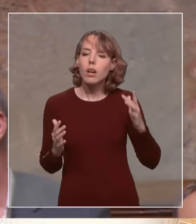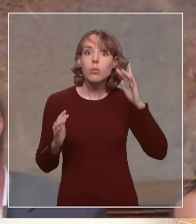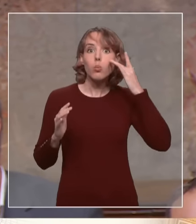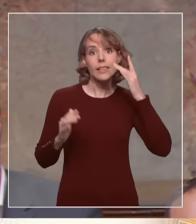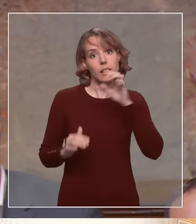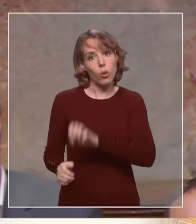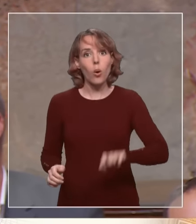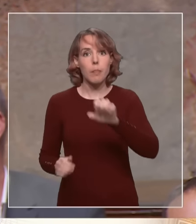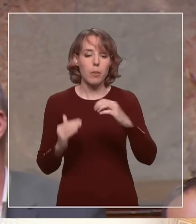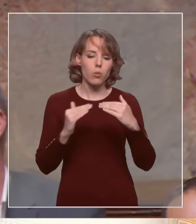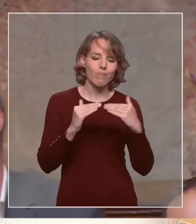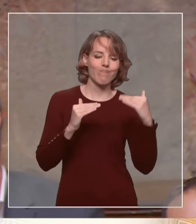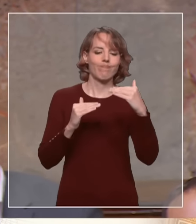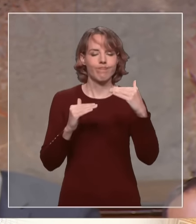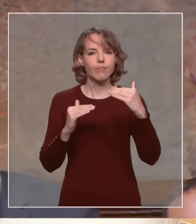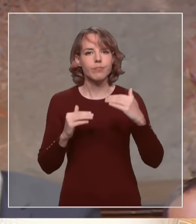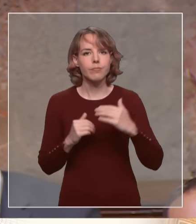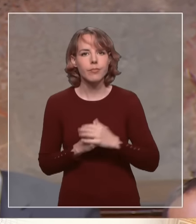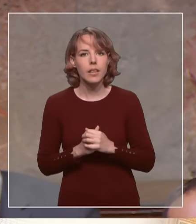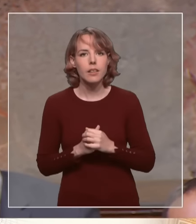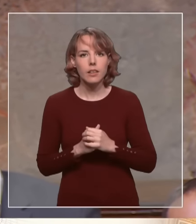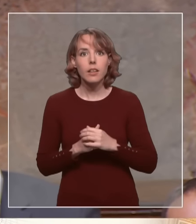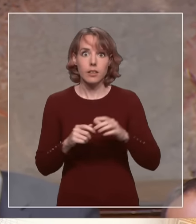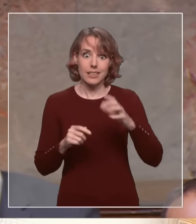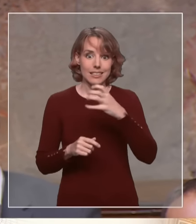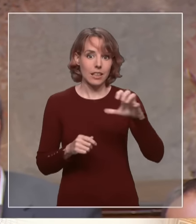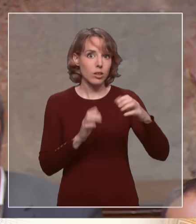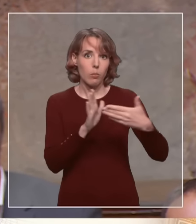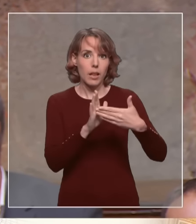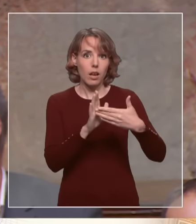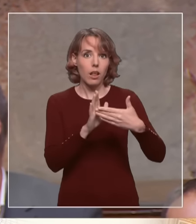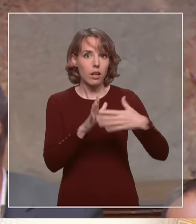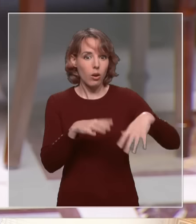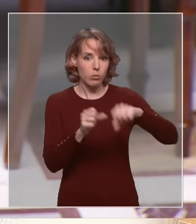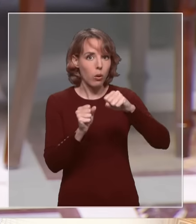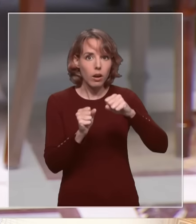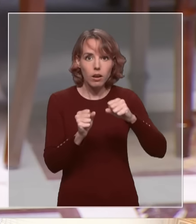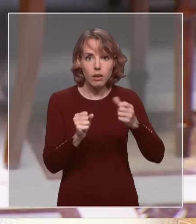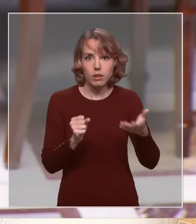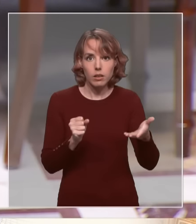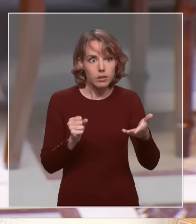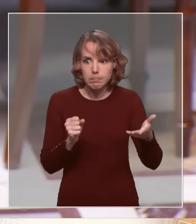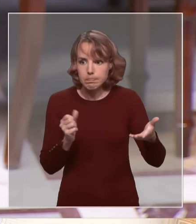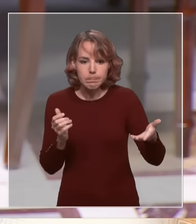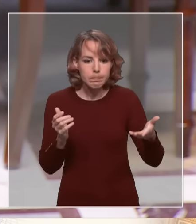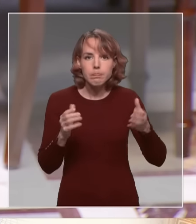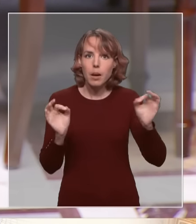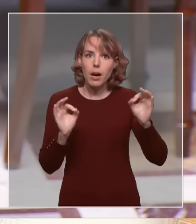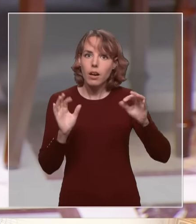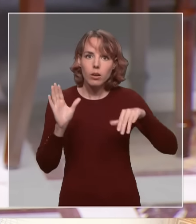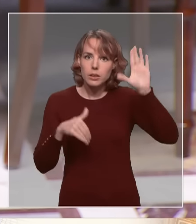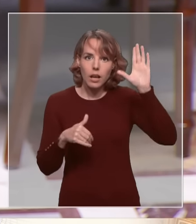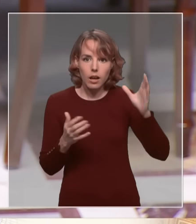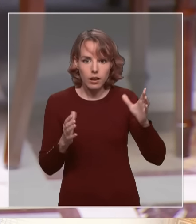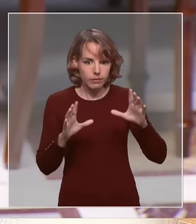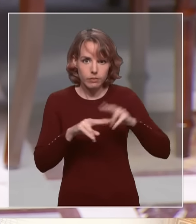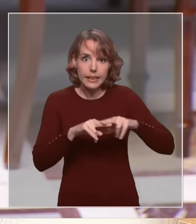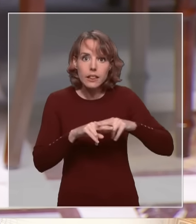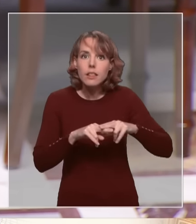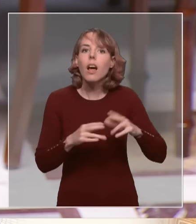l'Union européenne. Et nous avons aussi près de 500 000 emplois aujourd'hui non pourvus. Et c'est ce paradoxe-là qu'il